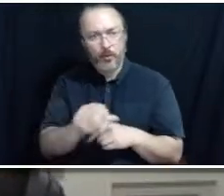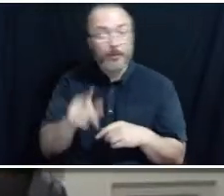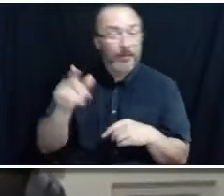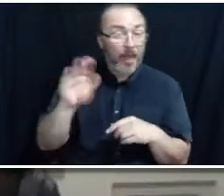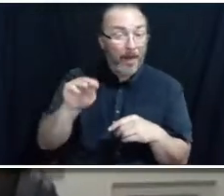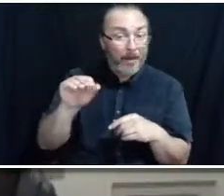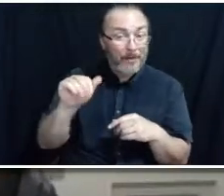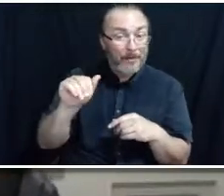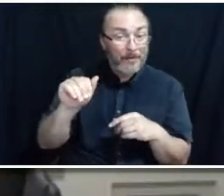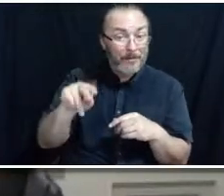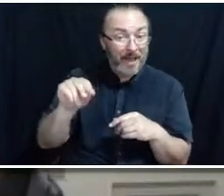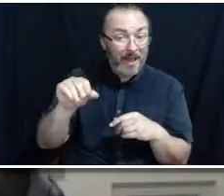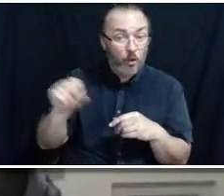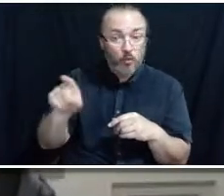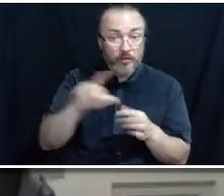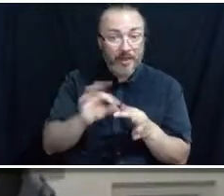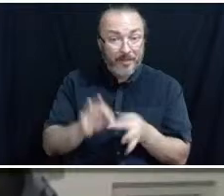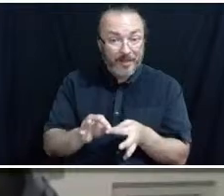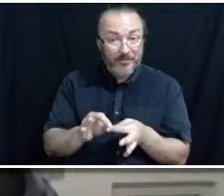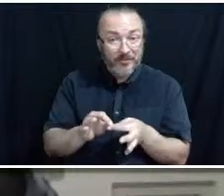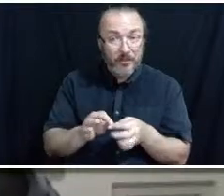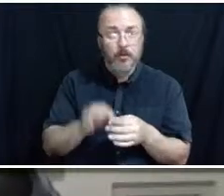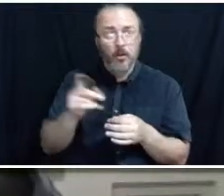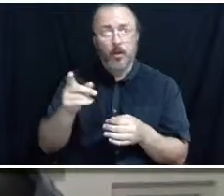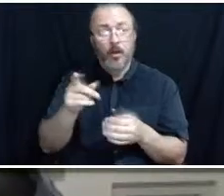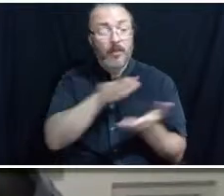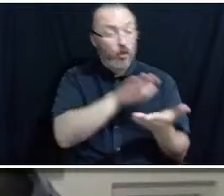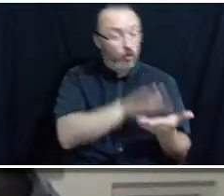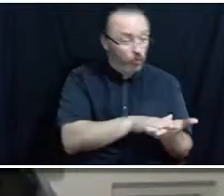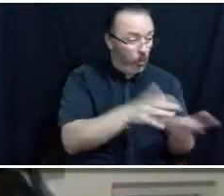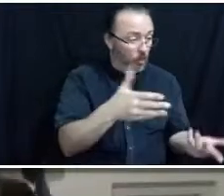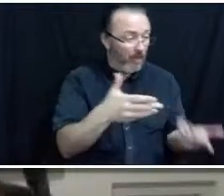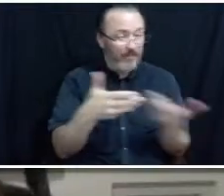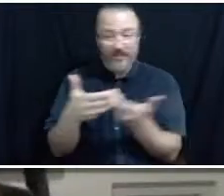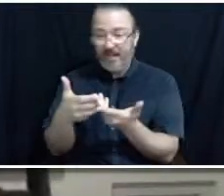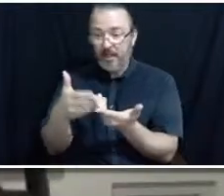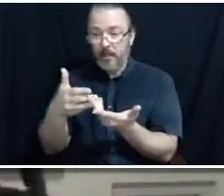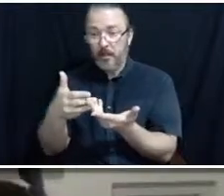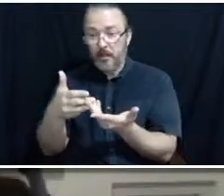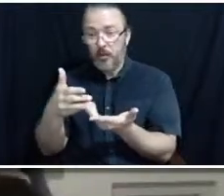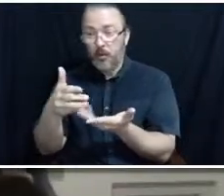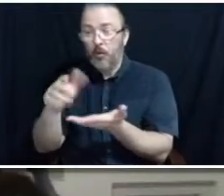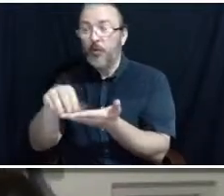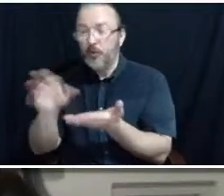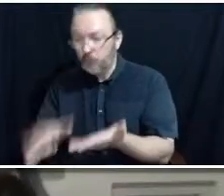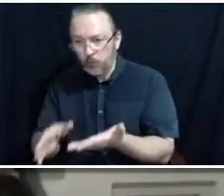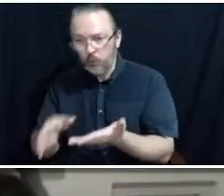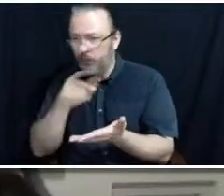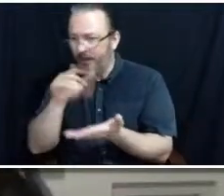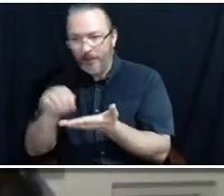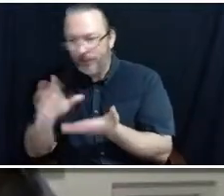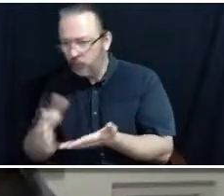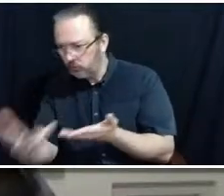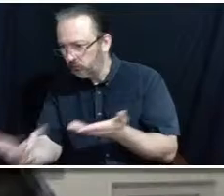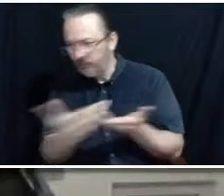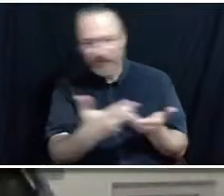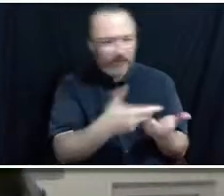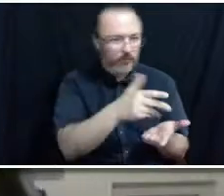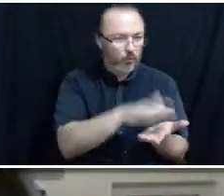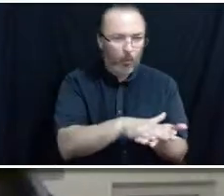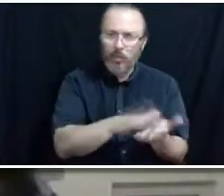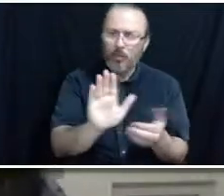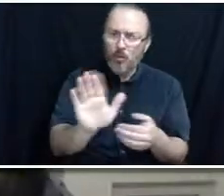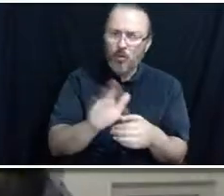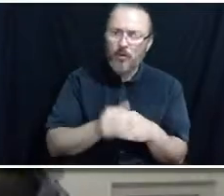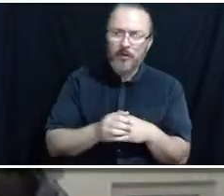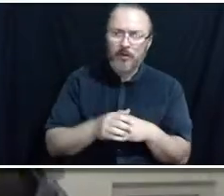parlé d'ailleurs, nous pensons qu'il faut adapter l'école à l'enfant et non pas que l'enfant s'adapte à l'école. Nos enseignants,